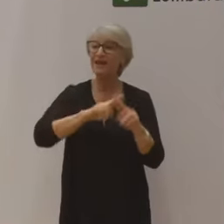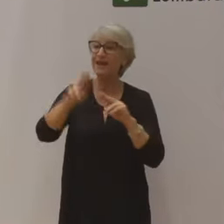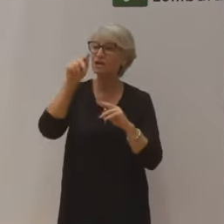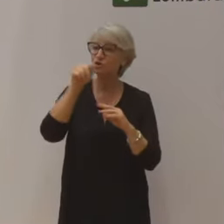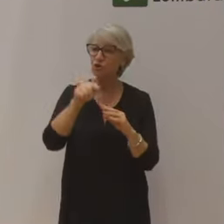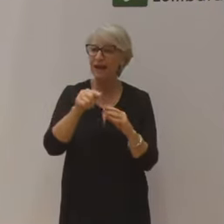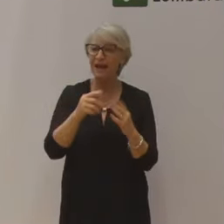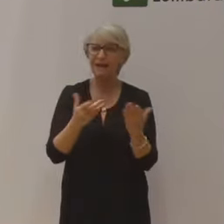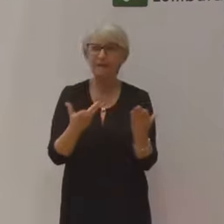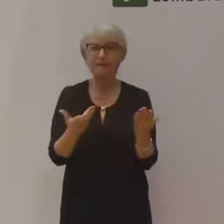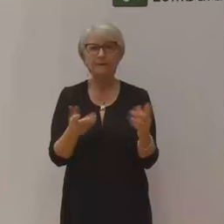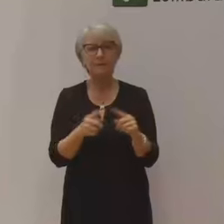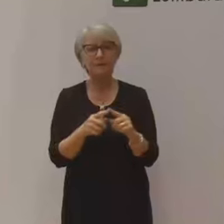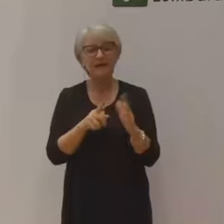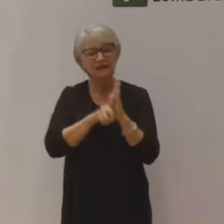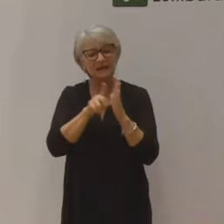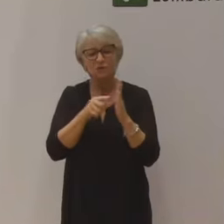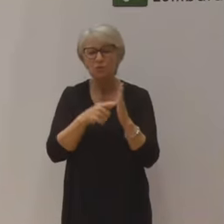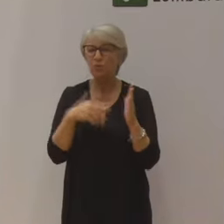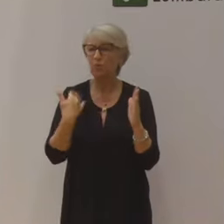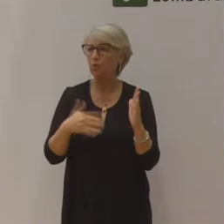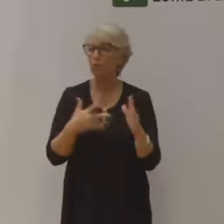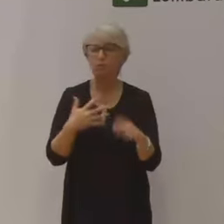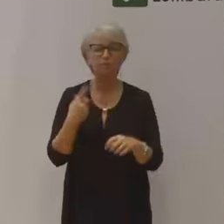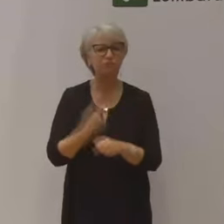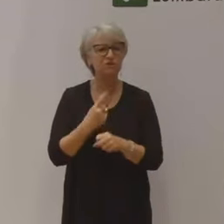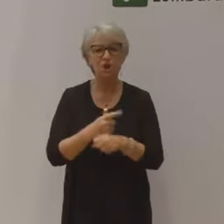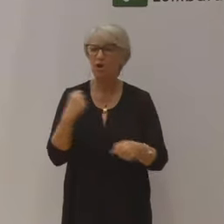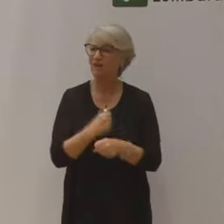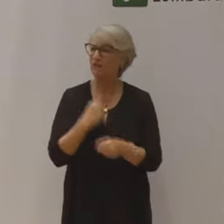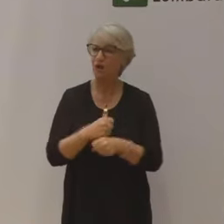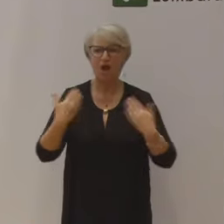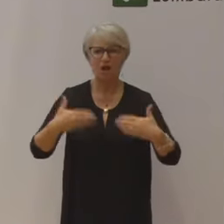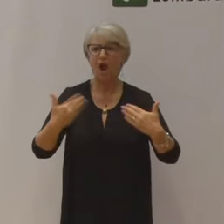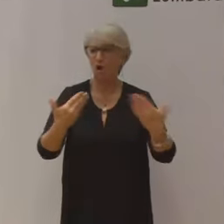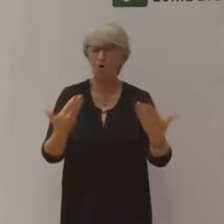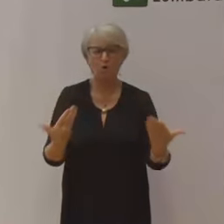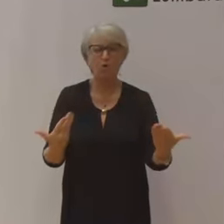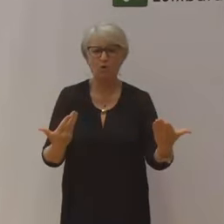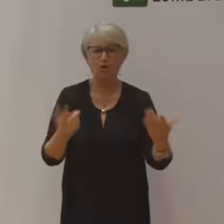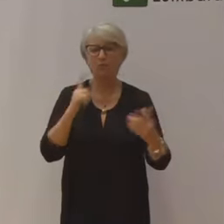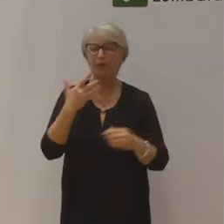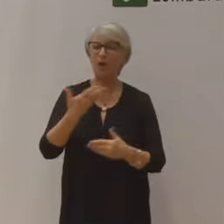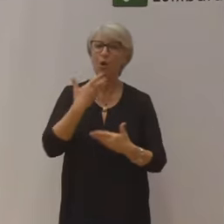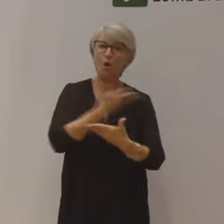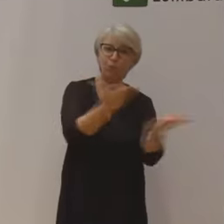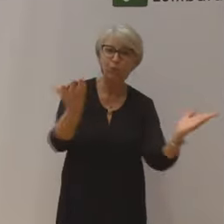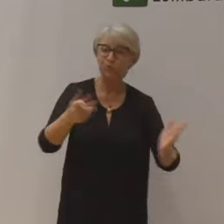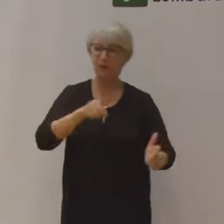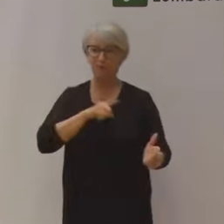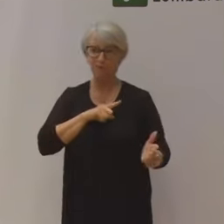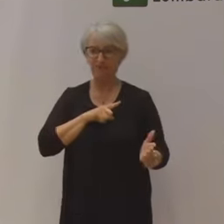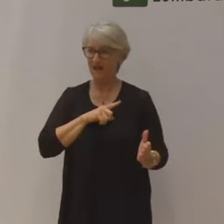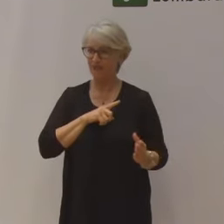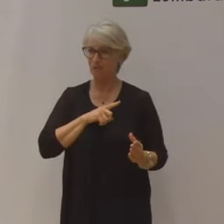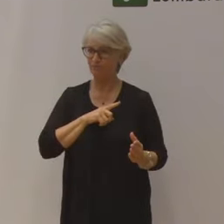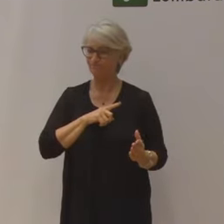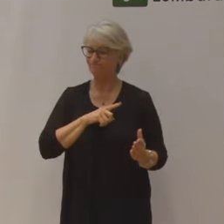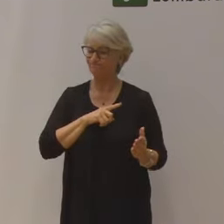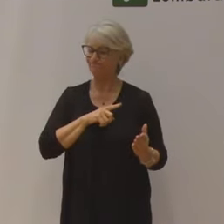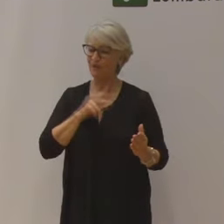nazionale, diciamo che risulta ancora molto da fare dal punto di vista soprattutto dei rapporti tra pubblico e privato, soprattutto dal punto di